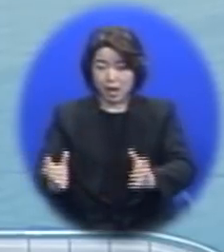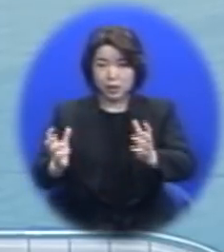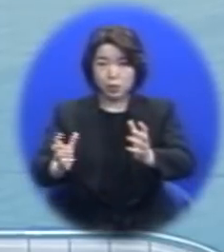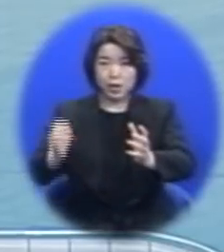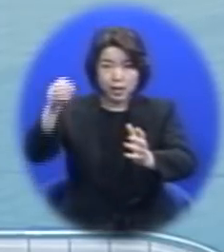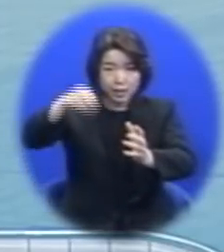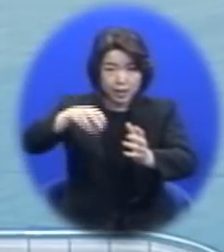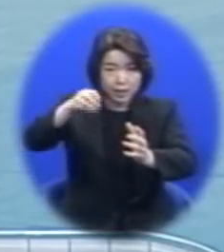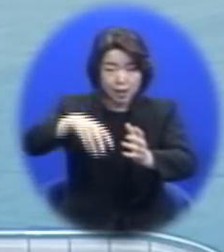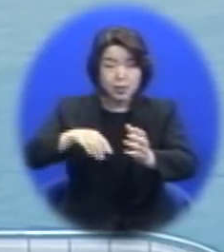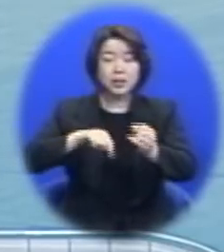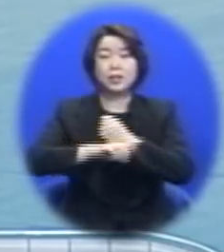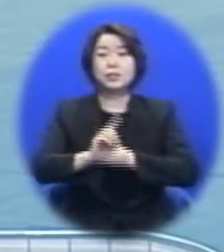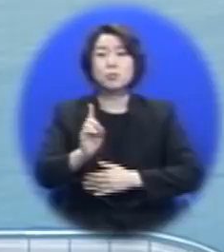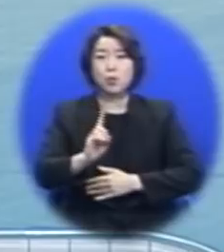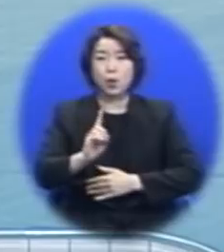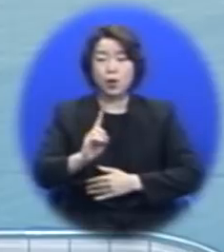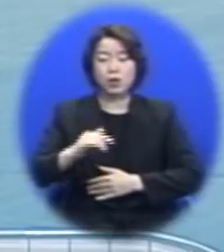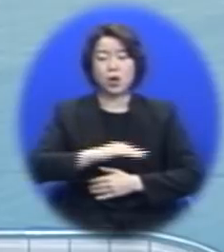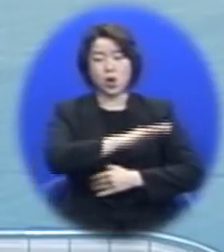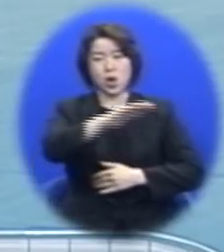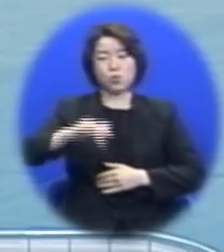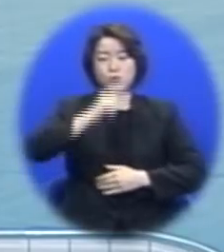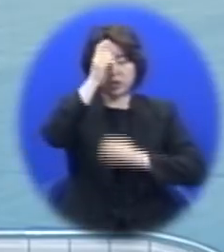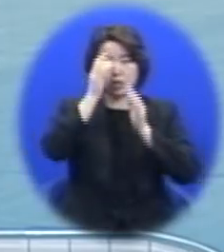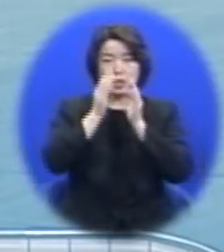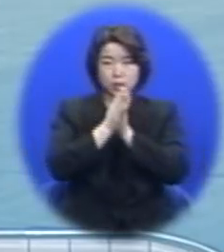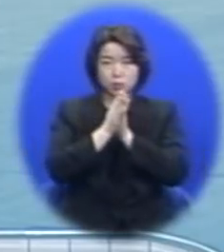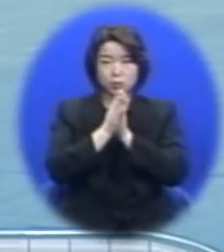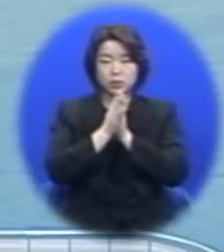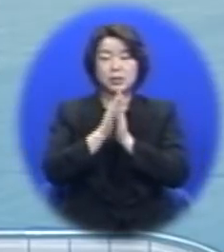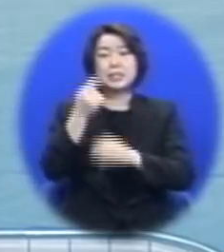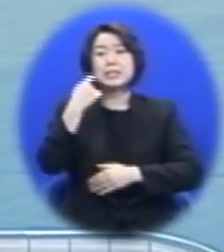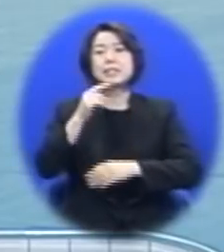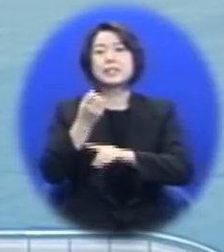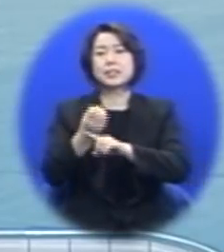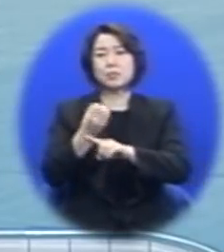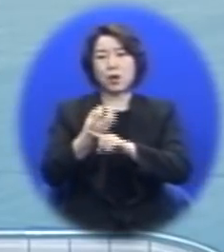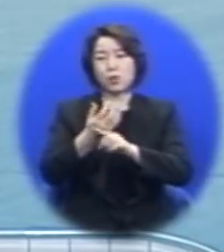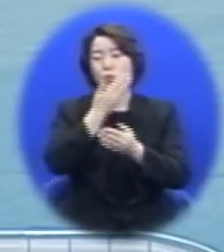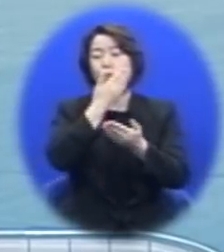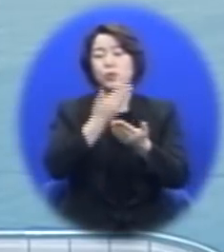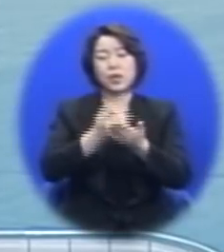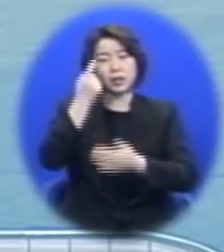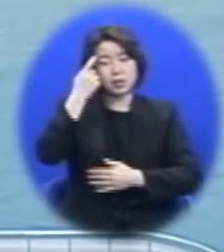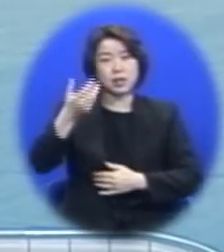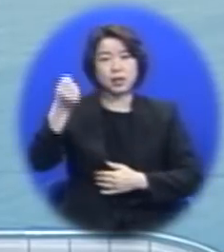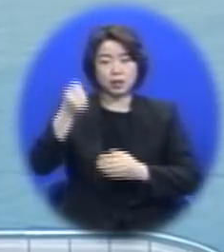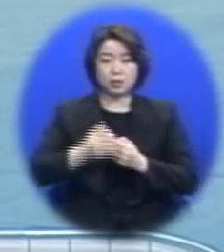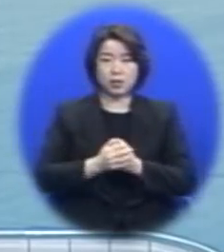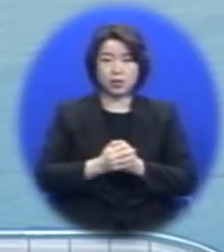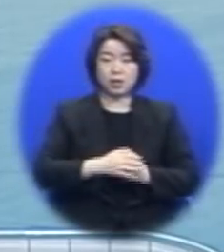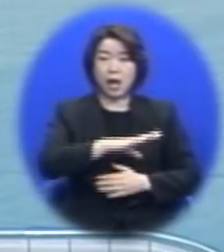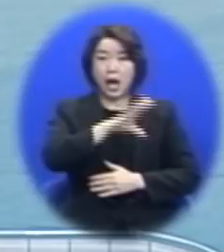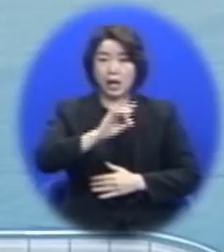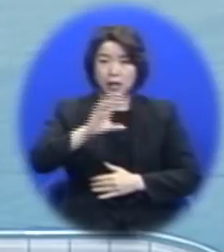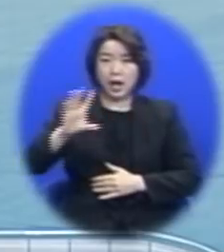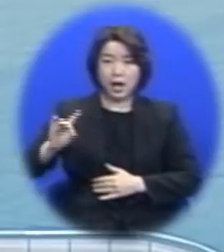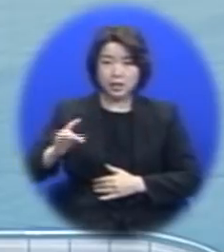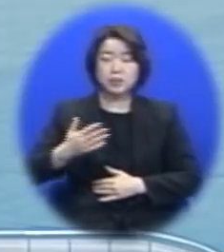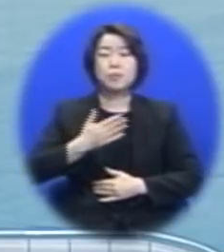하나님은 우리 기도를 금이라고 보신다는 거예요. 때때로는 나 같은 사람의 기도가 무슨 소용이